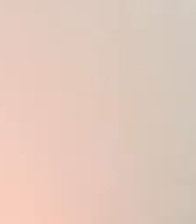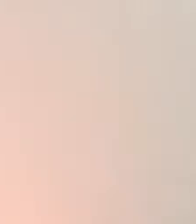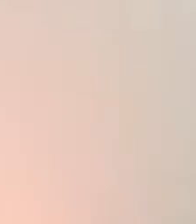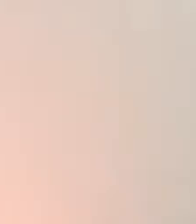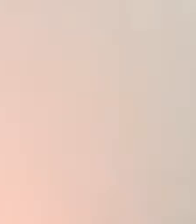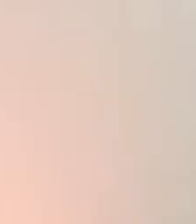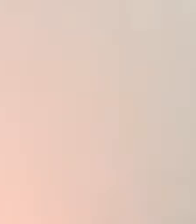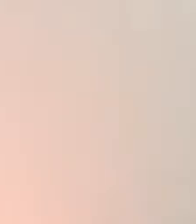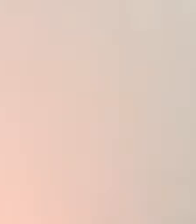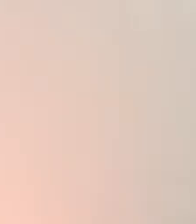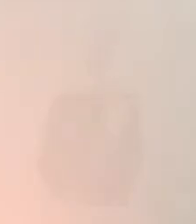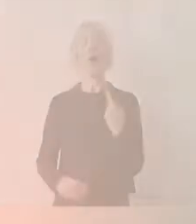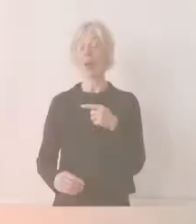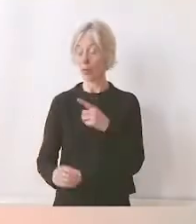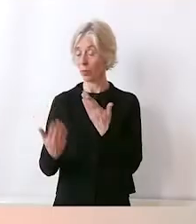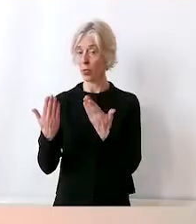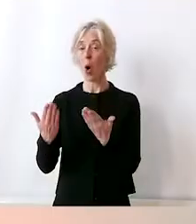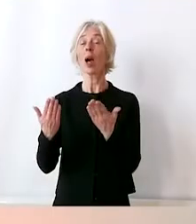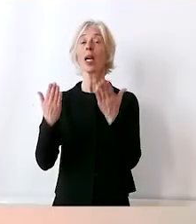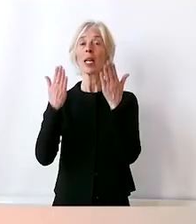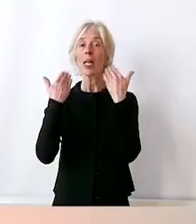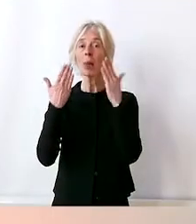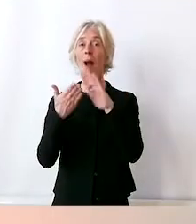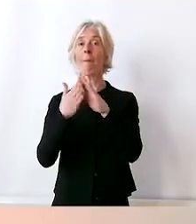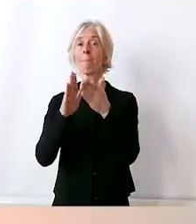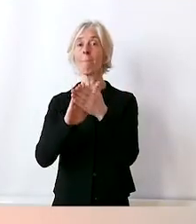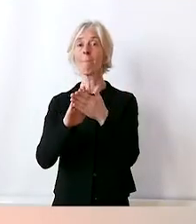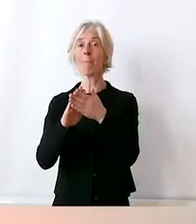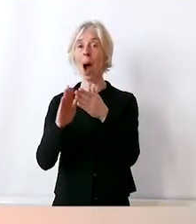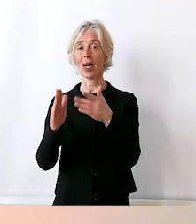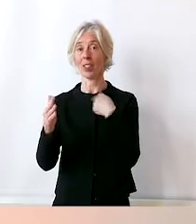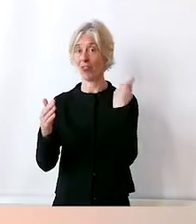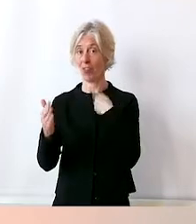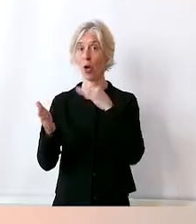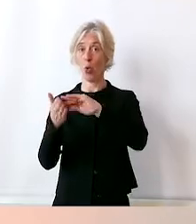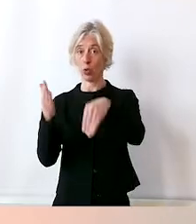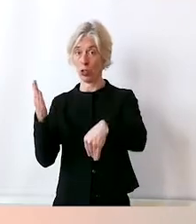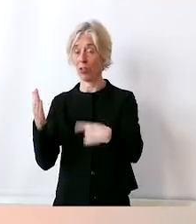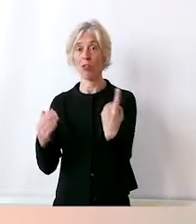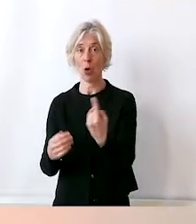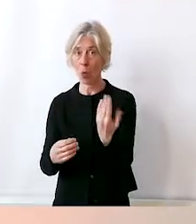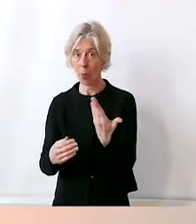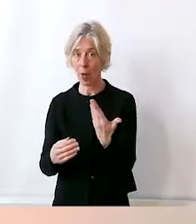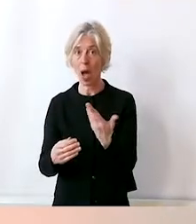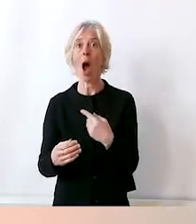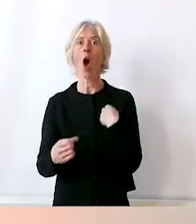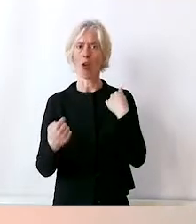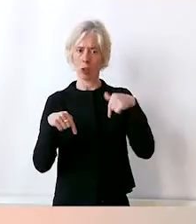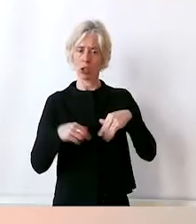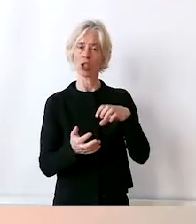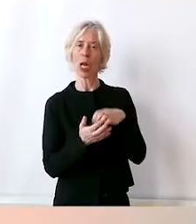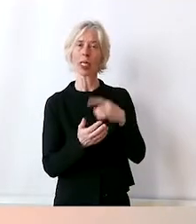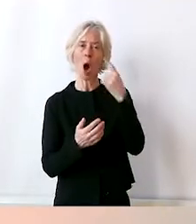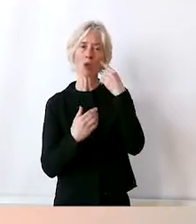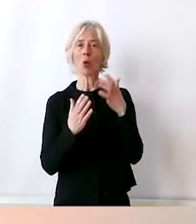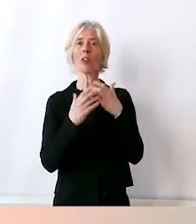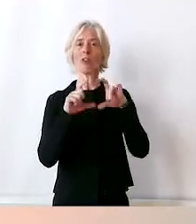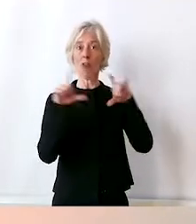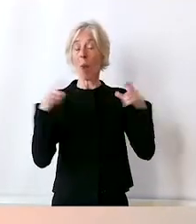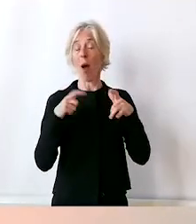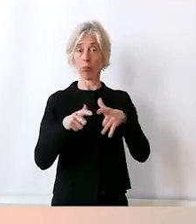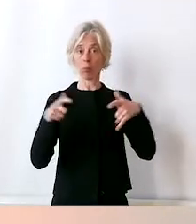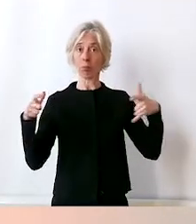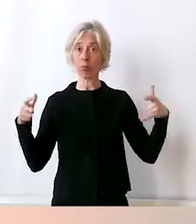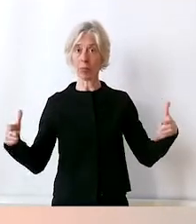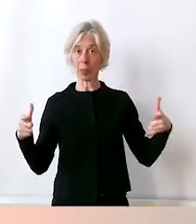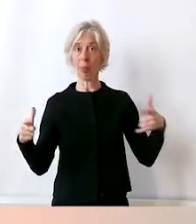Wir unterzeichnen den Klimapakt, weil wir zum einen als großer Arbeitgeber am Standort vorangehen wollen. Mit gutem Beispiel